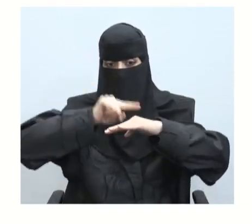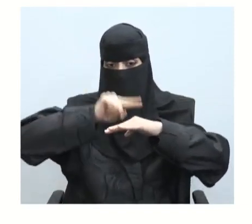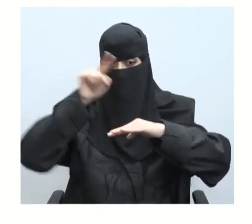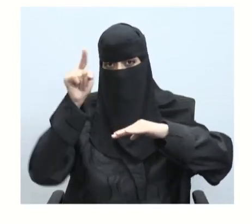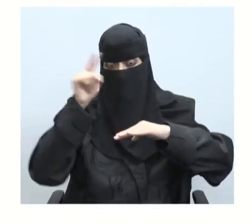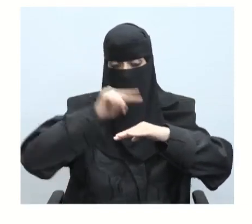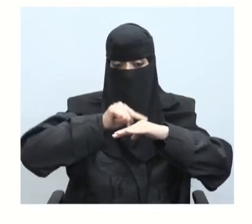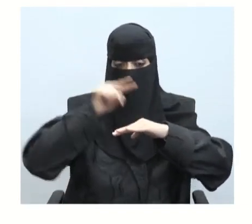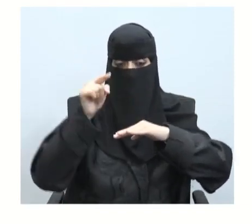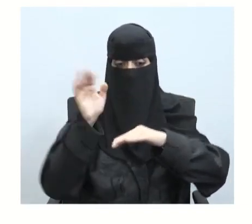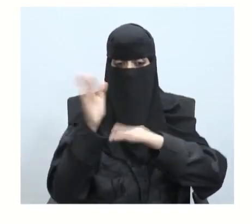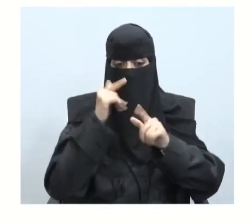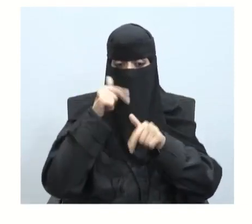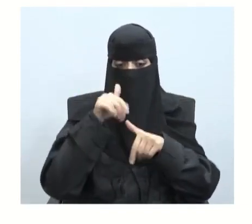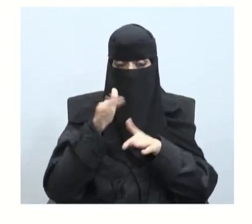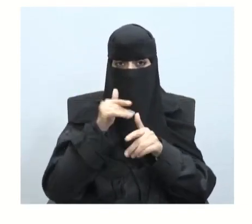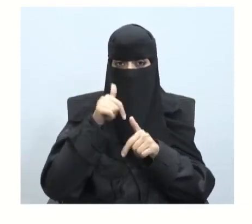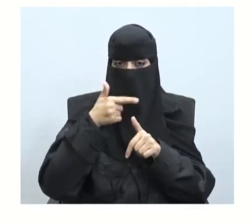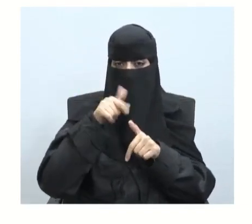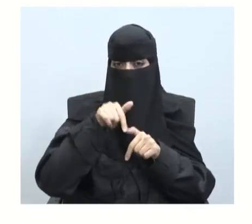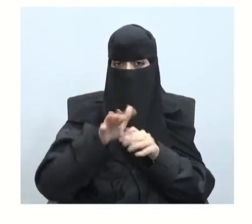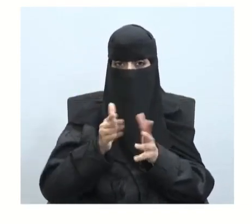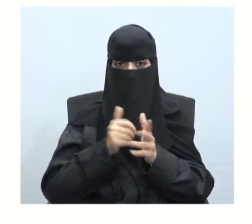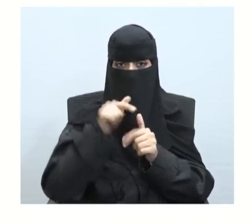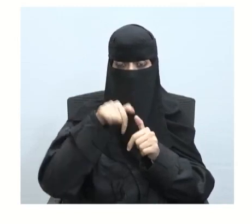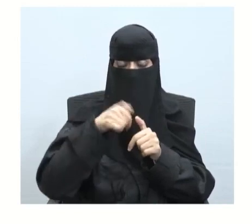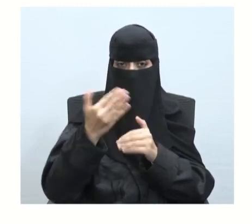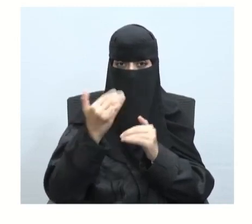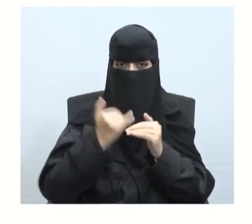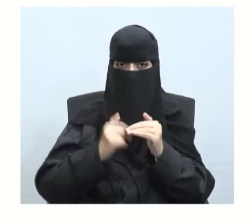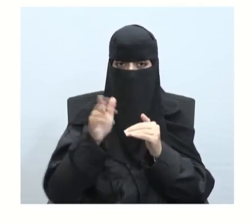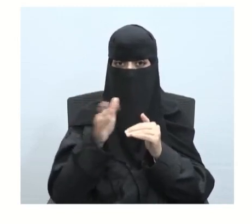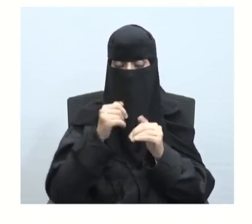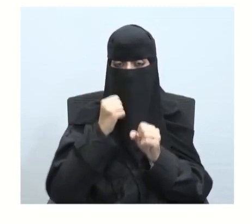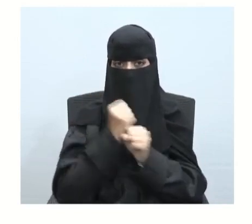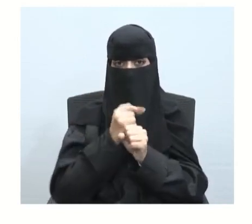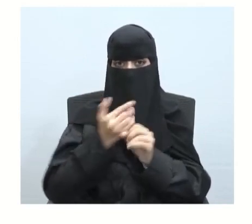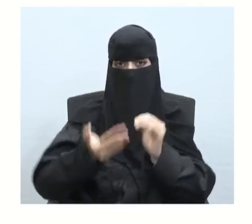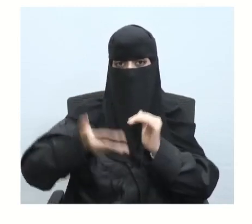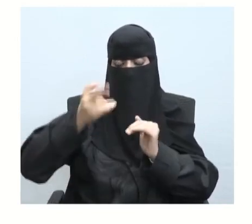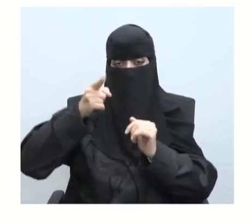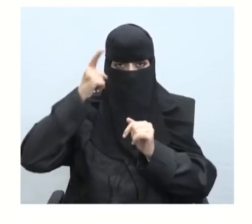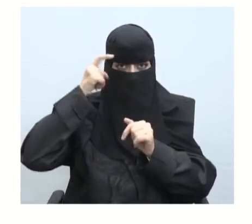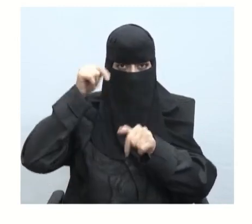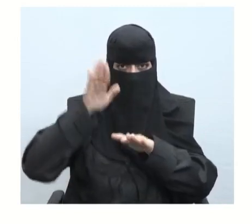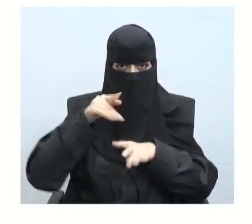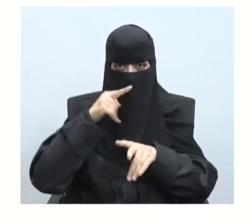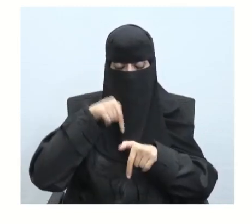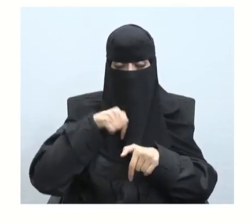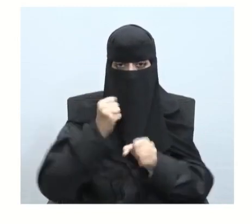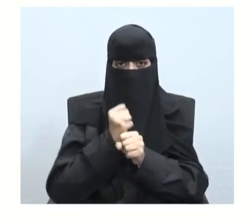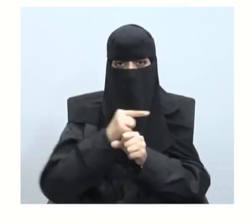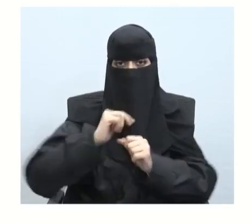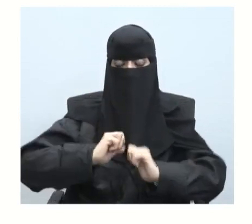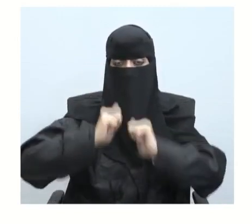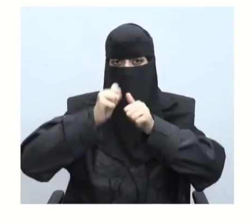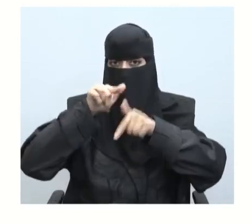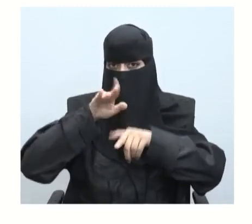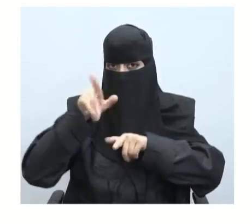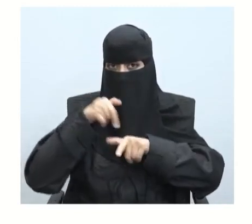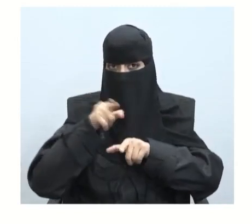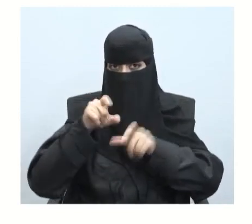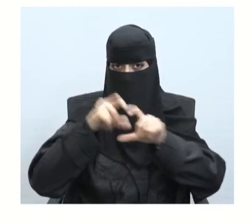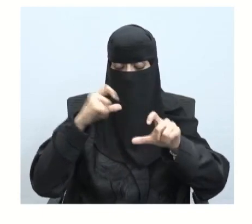الارتفاع هنا يطلب ماذا اقل مقدار من الشغل واعلم جيدا ان الشغل المبذول هو